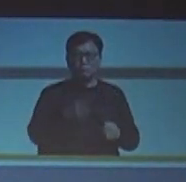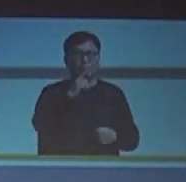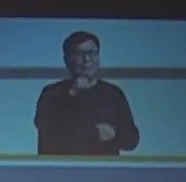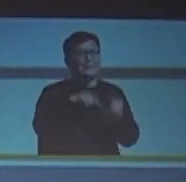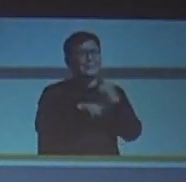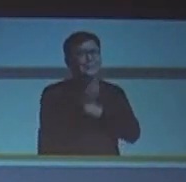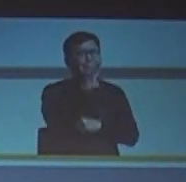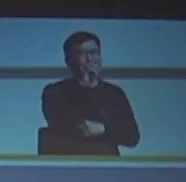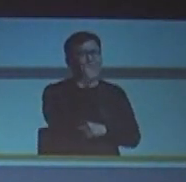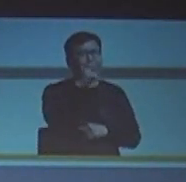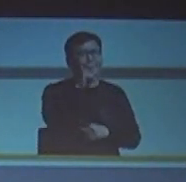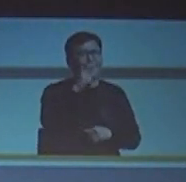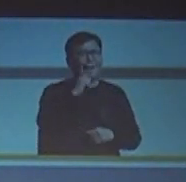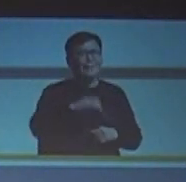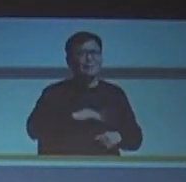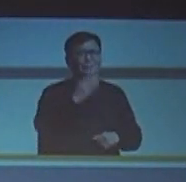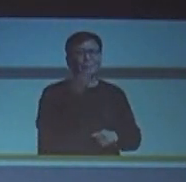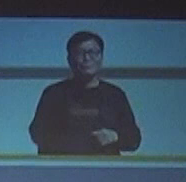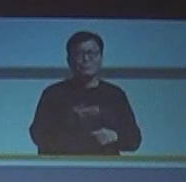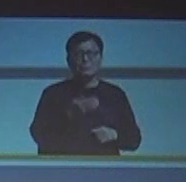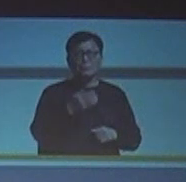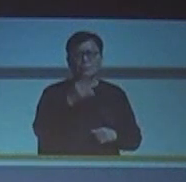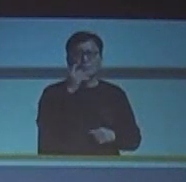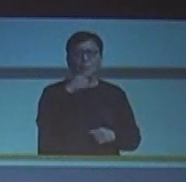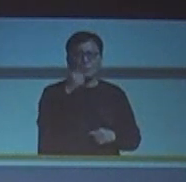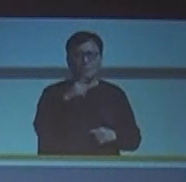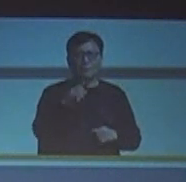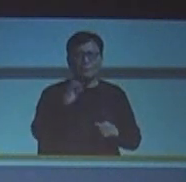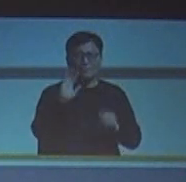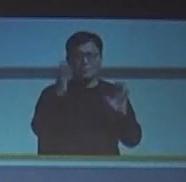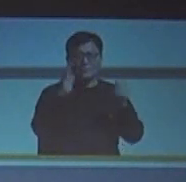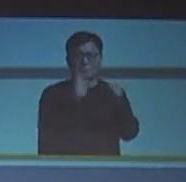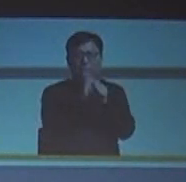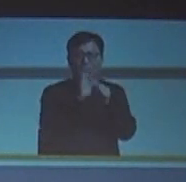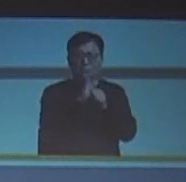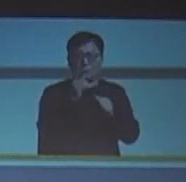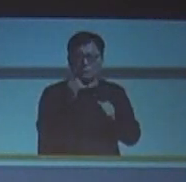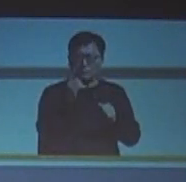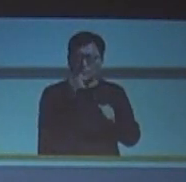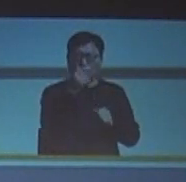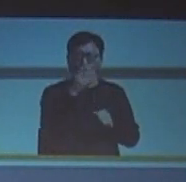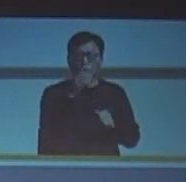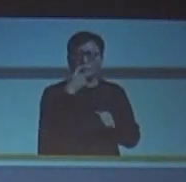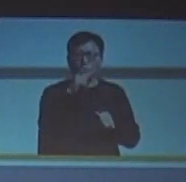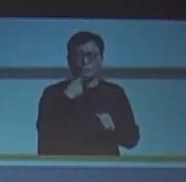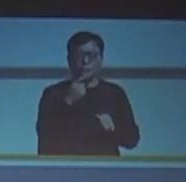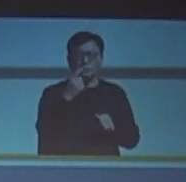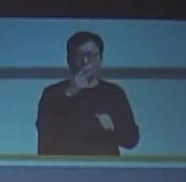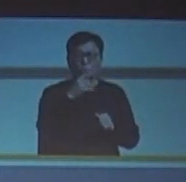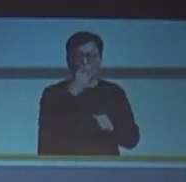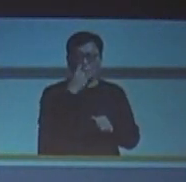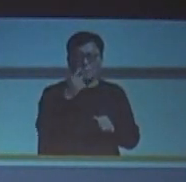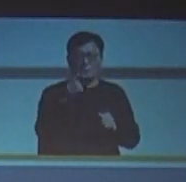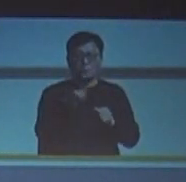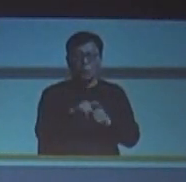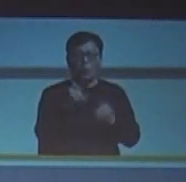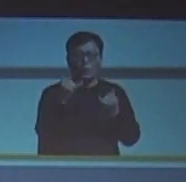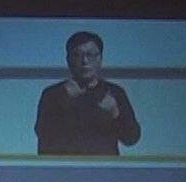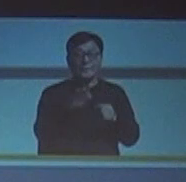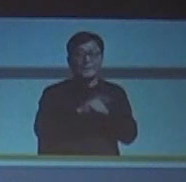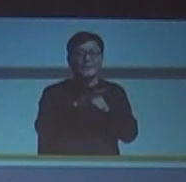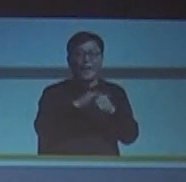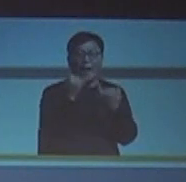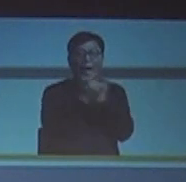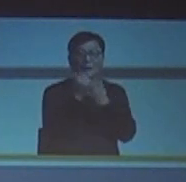네, 만삭으로 신부님들 응원했습니다. 우리 홍신부님, 이신부님은 여전히 재밌고 잘생기셨네요. 제가 사랑하는 아재개 그 계속 부탁.